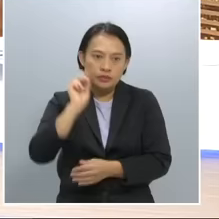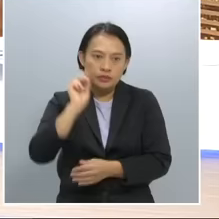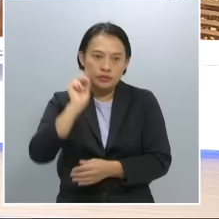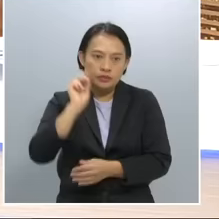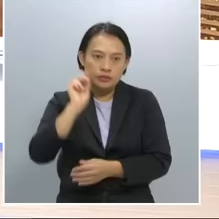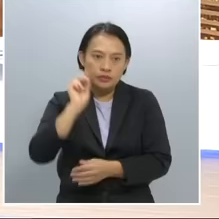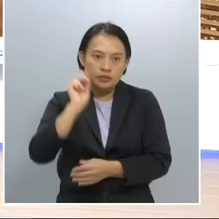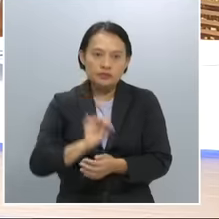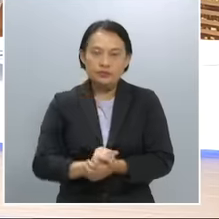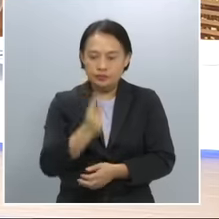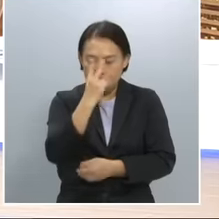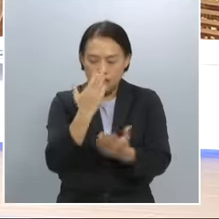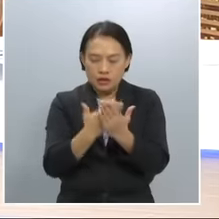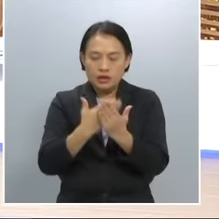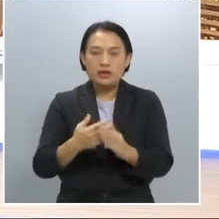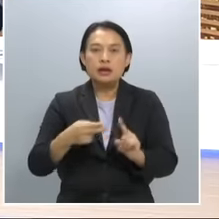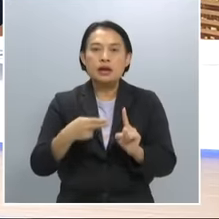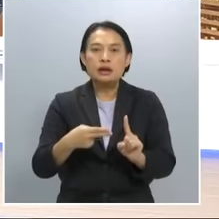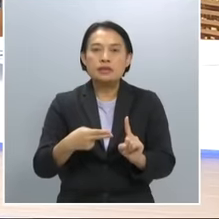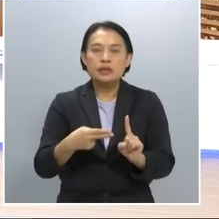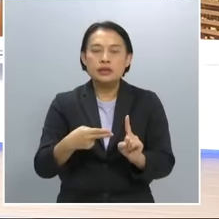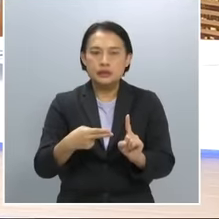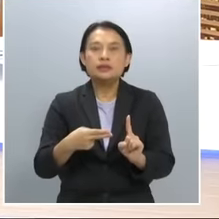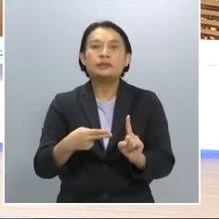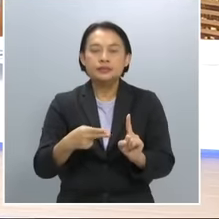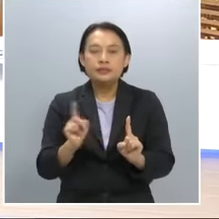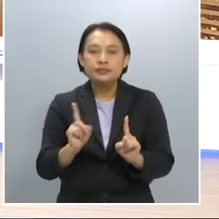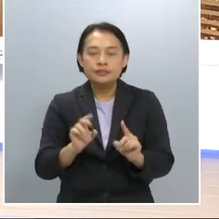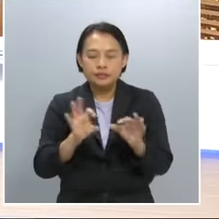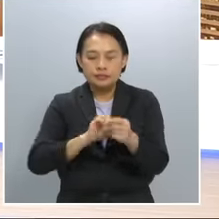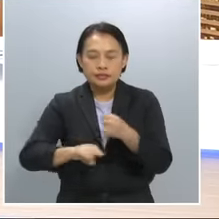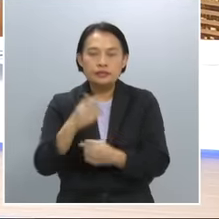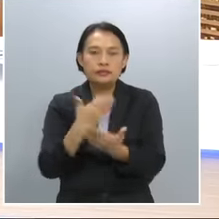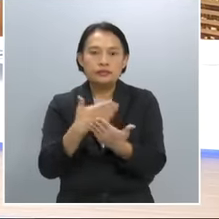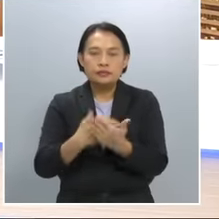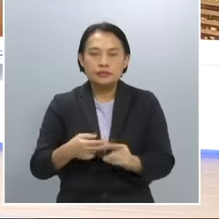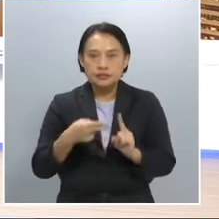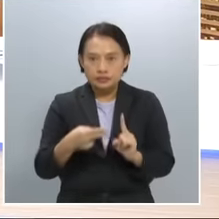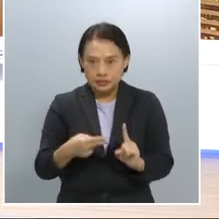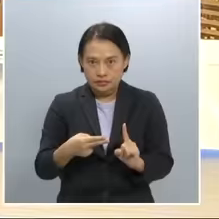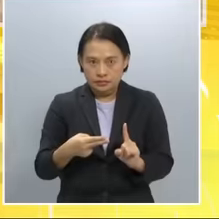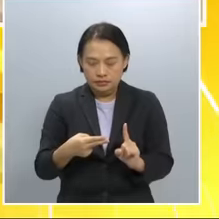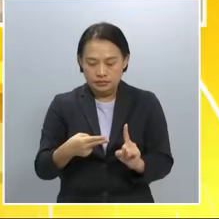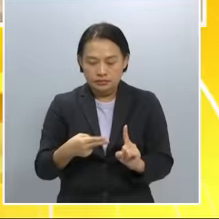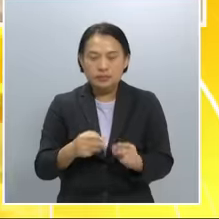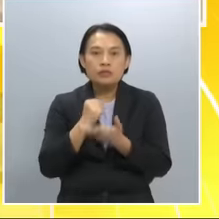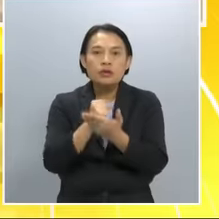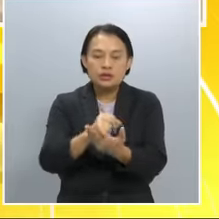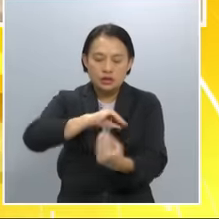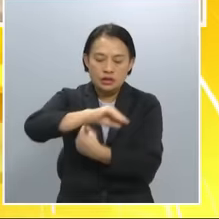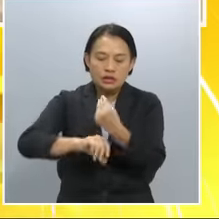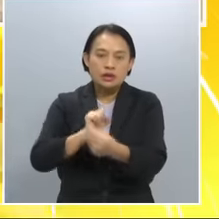ว่ากันต่อเรื่องเงินหมื่นนะครับไม่ใช่ดิจิตอลวอลเล็ตนะครับเป็นกรณีของเงินหมื่นผ่านกระตุ้นเศรษฐกิจผ่าน